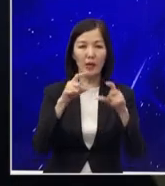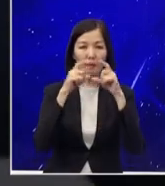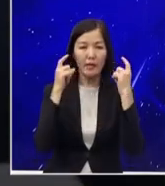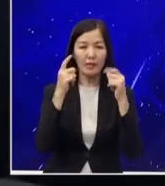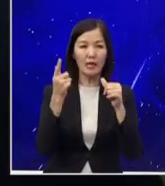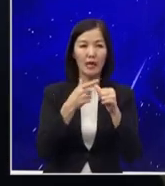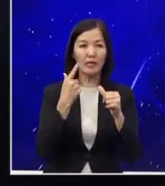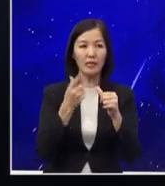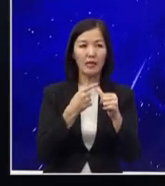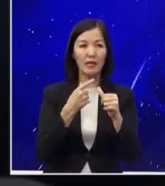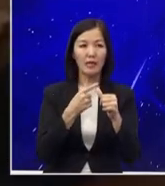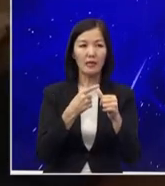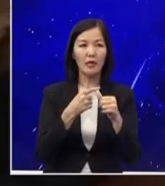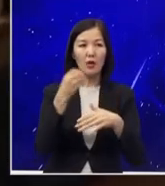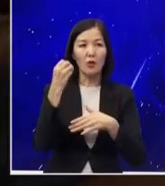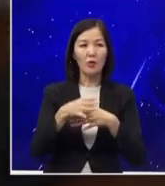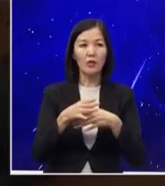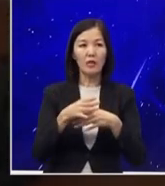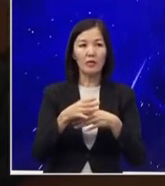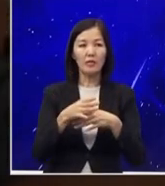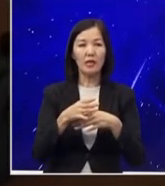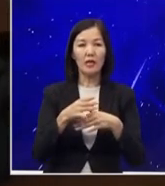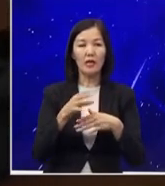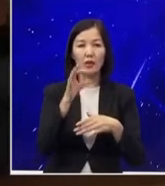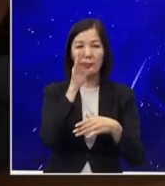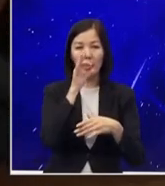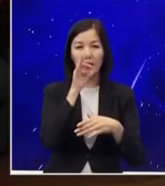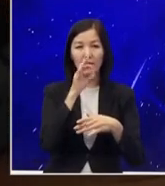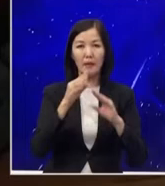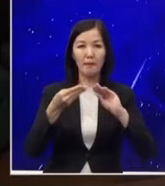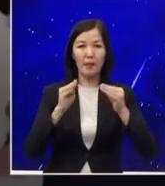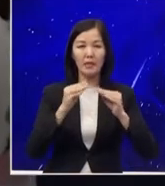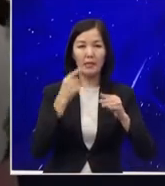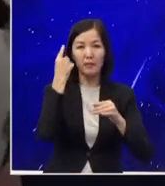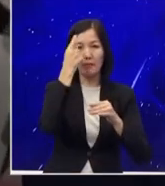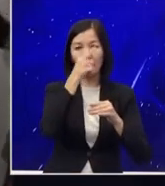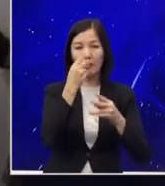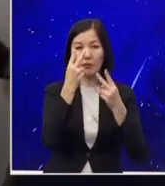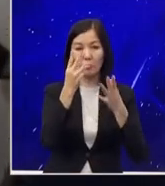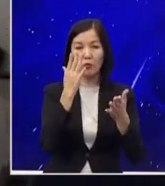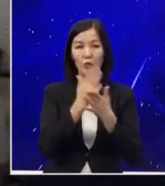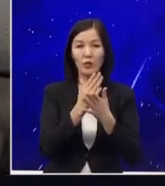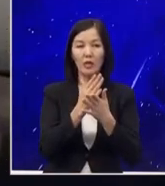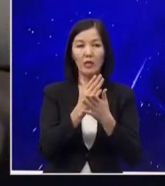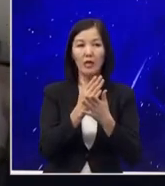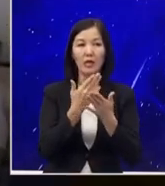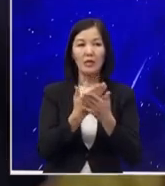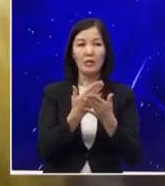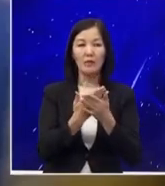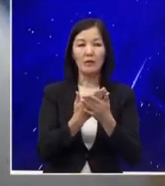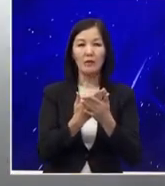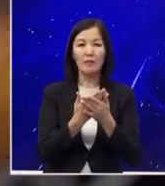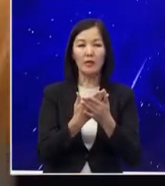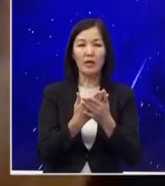масканың басты ерекшелігі ортасында пластик экраны бар. Адамның бет-аузы анық көрінеді. Сонда есту қабілеті нашар жандар бір-бірін